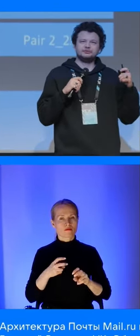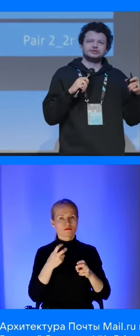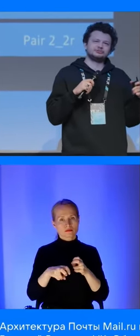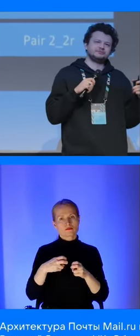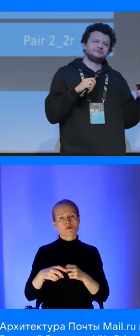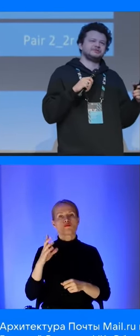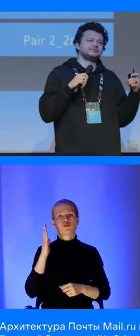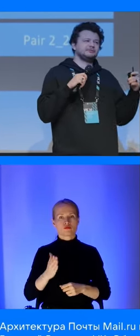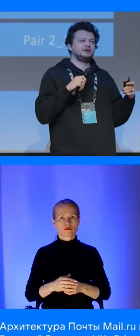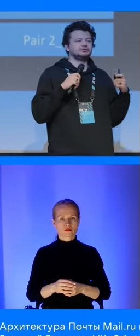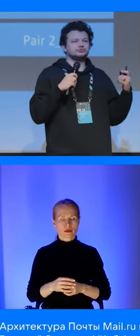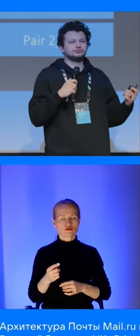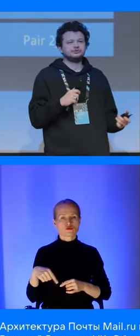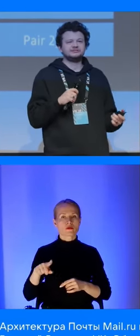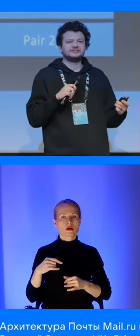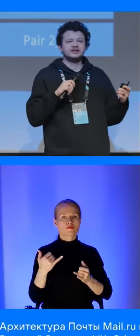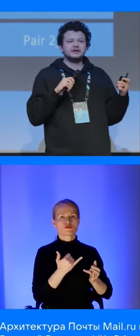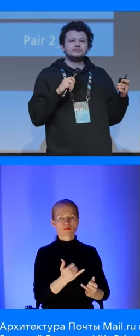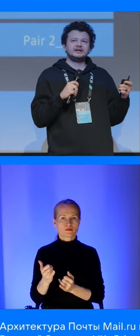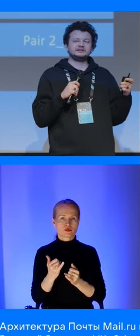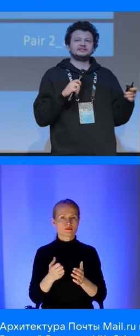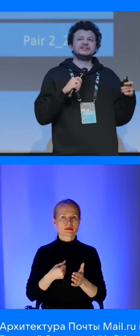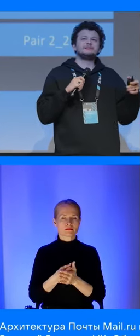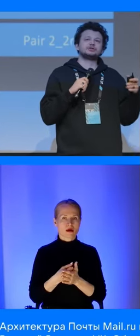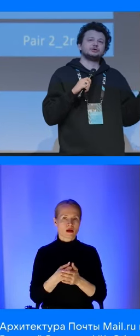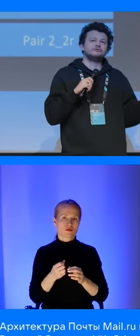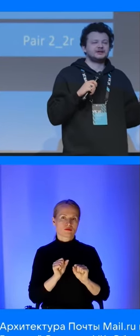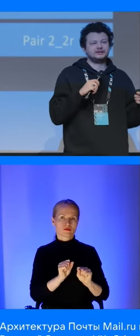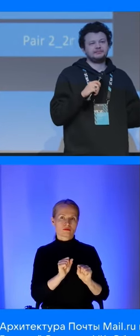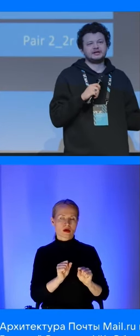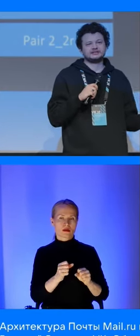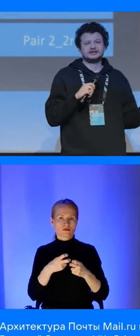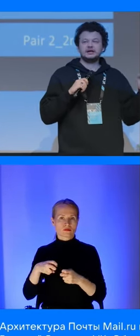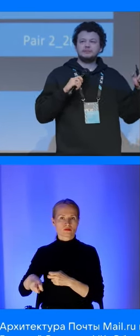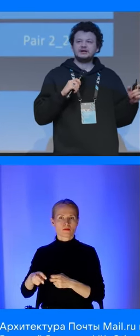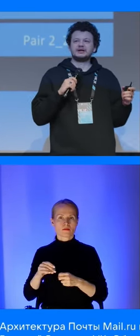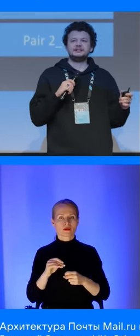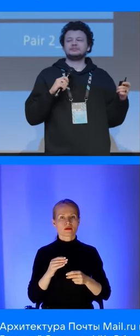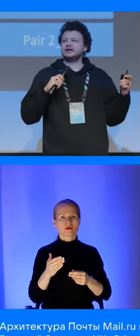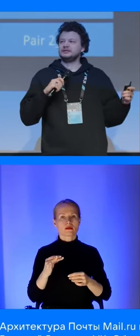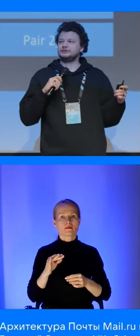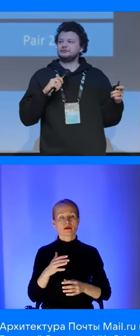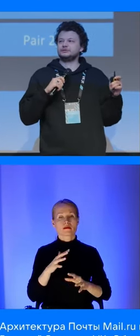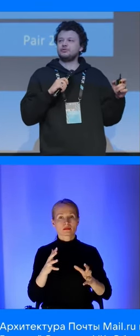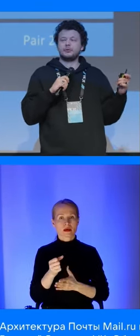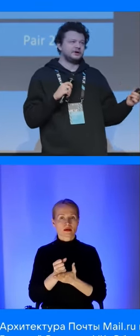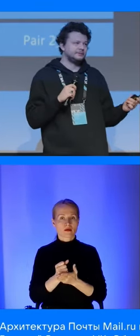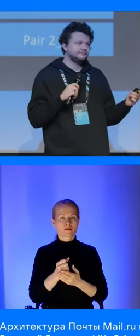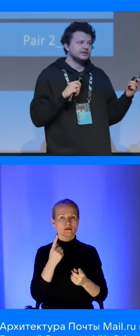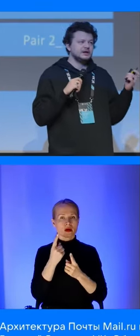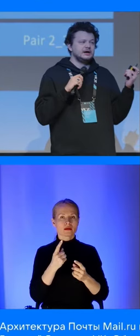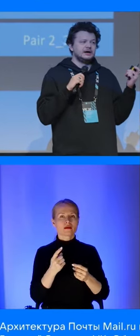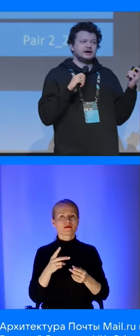учетом того, что нам нужно обеспечить максимальную отказоустойчивость при относительно небольшом факторе репликации. Мы храним данные в двух